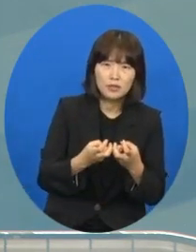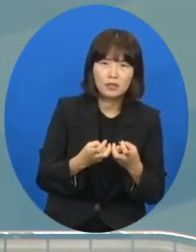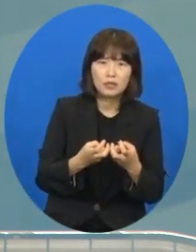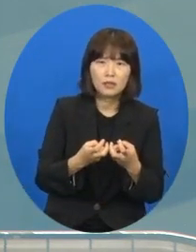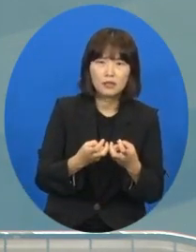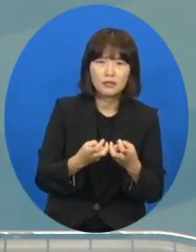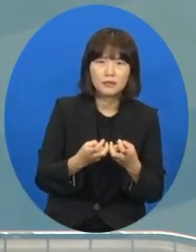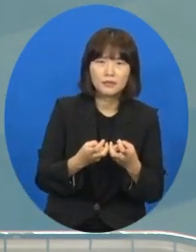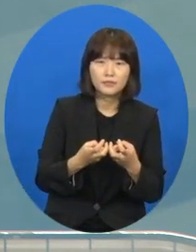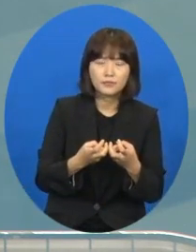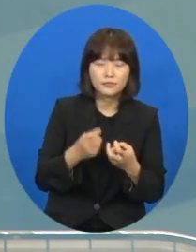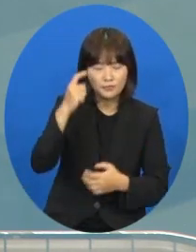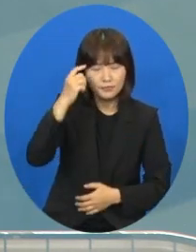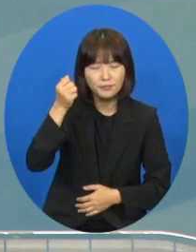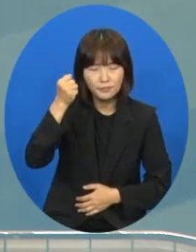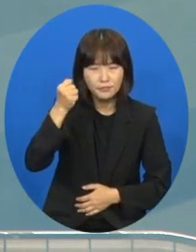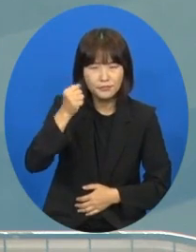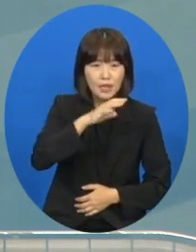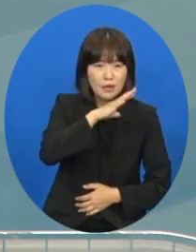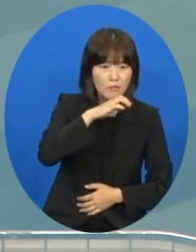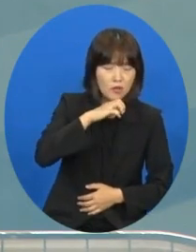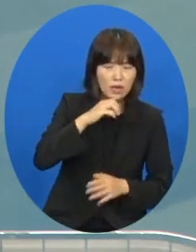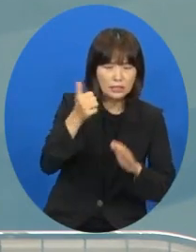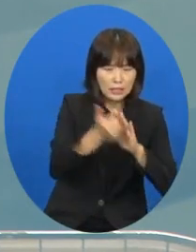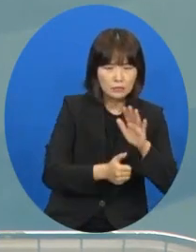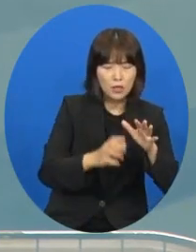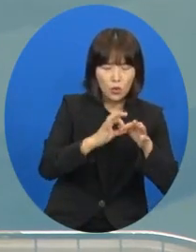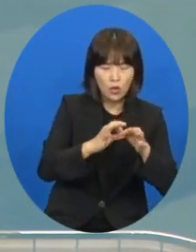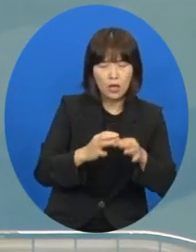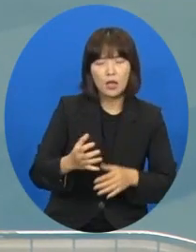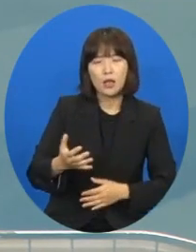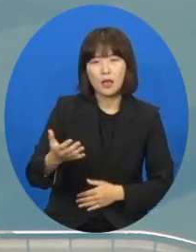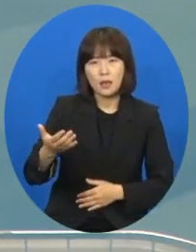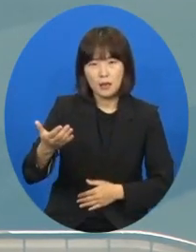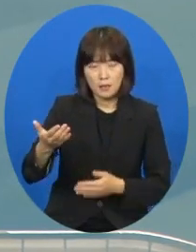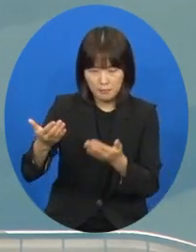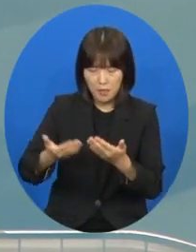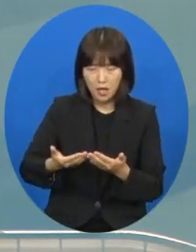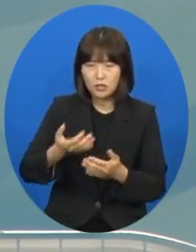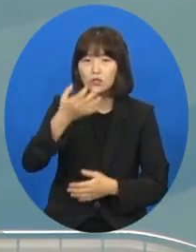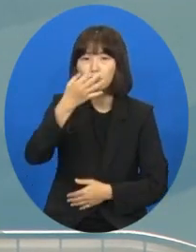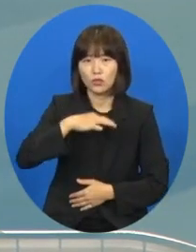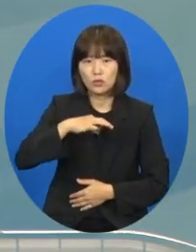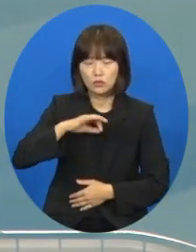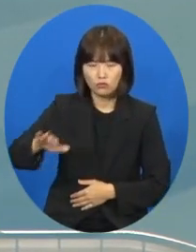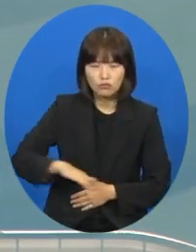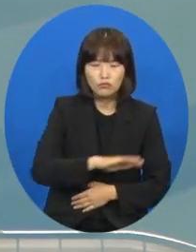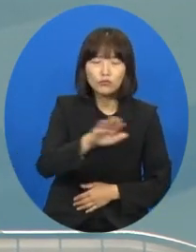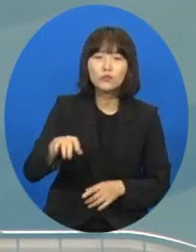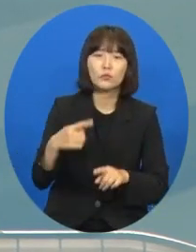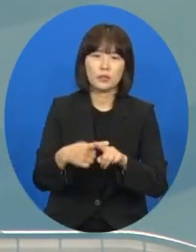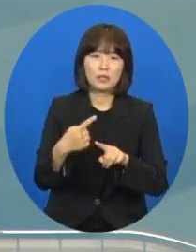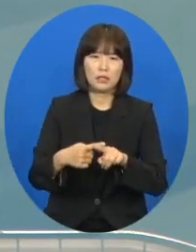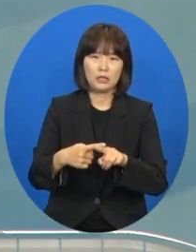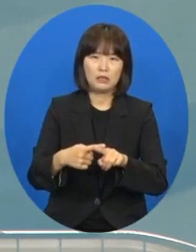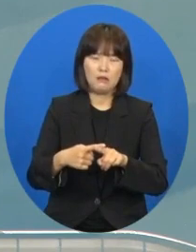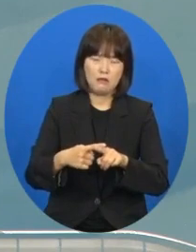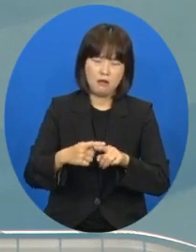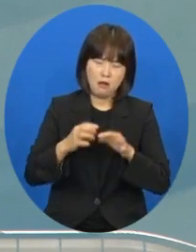베드로가 실패를 통해서 얻은 유익이에요. 우리에게도 마찬가지예요. 아무리 해도 안